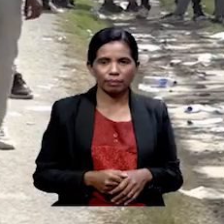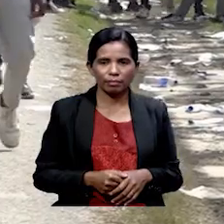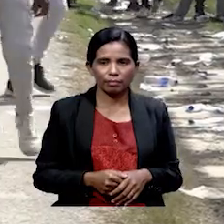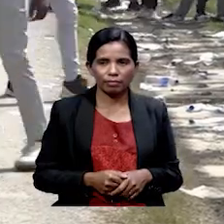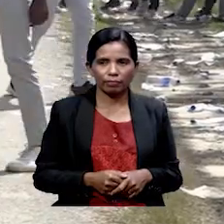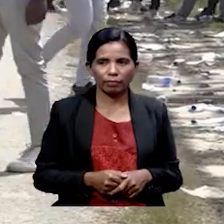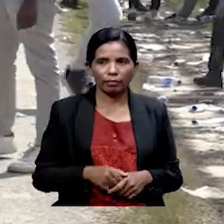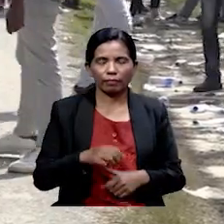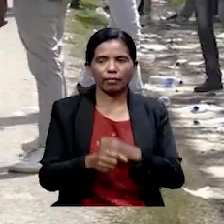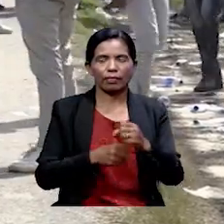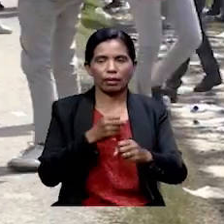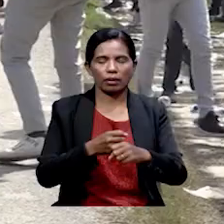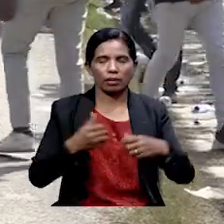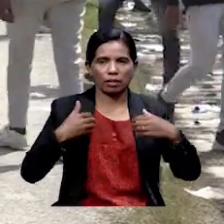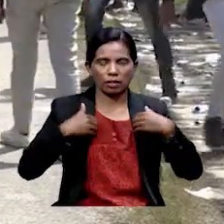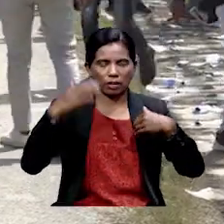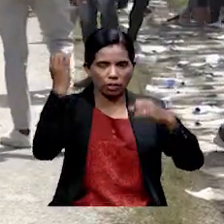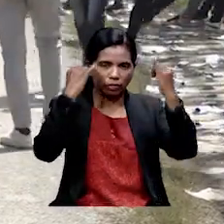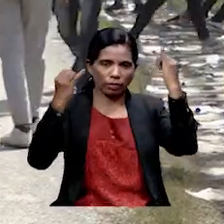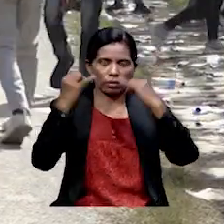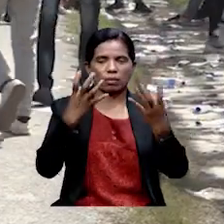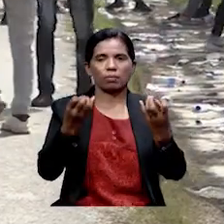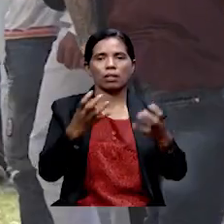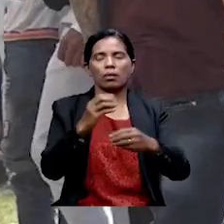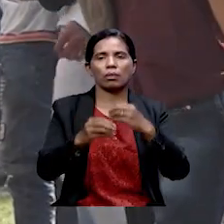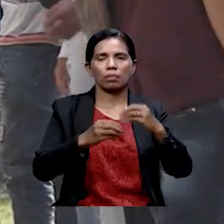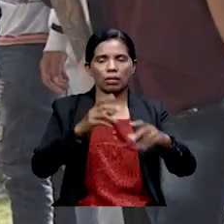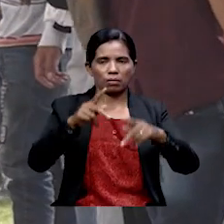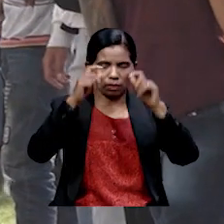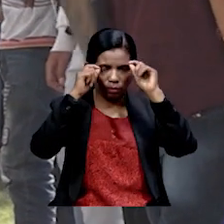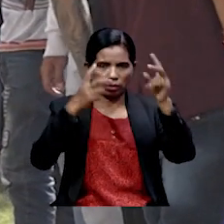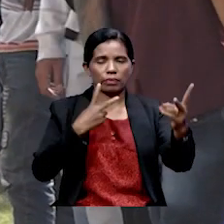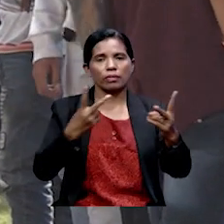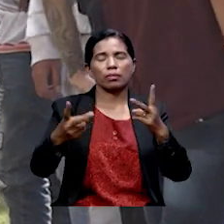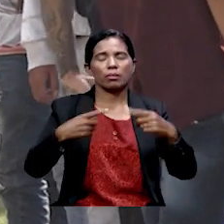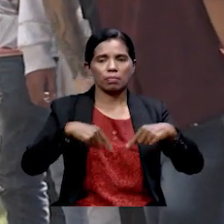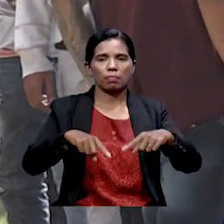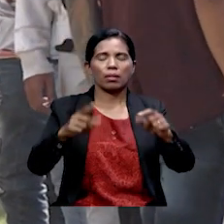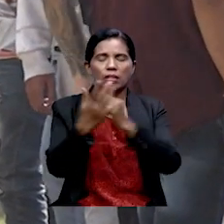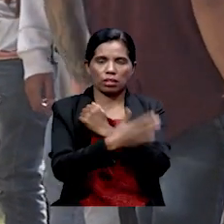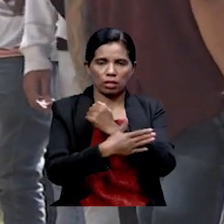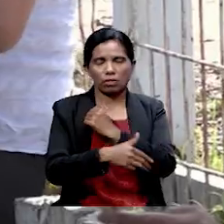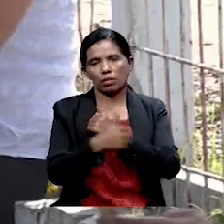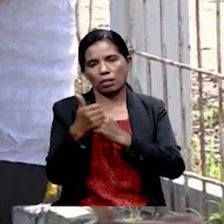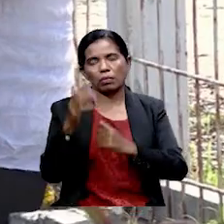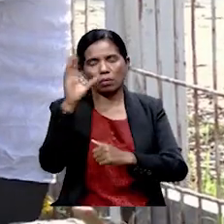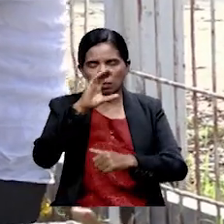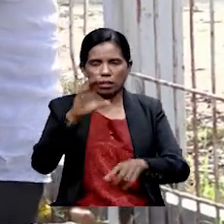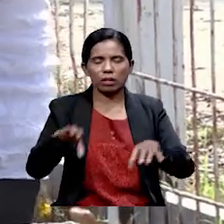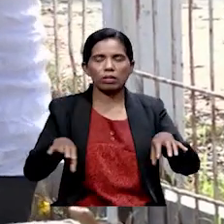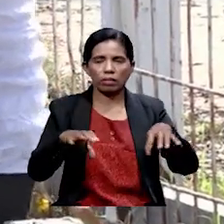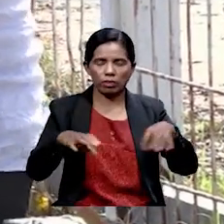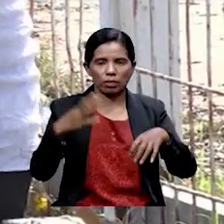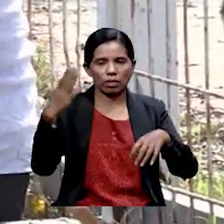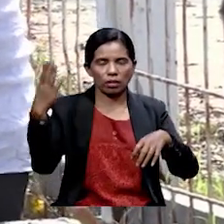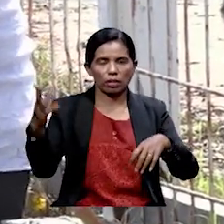Inisiu tina ne, mosu informasaun barak, kono Batimor oan sirene be halo viajem barai liur ho dibuka servisu liu-liu ia Portugal no